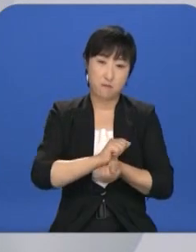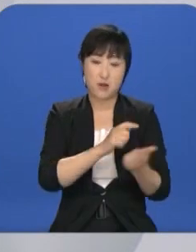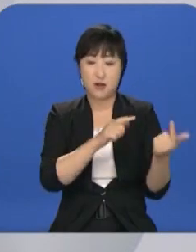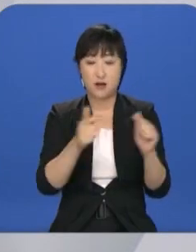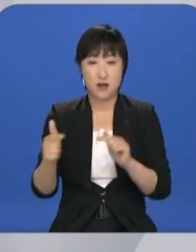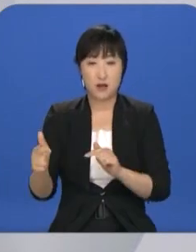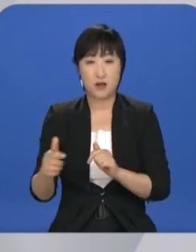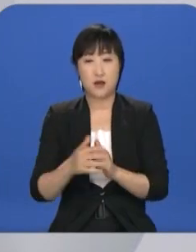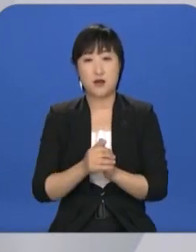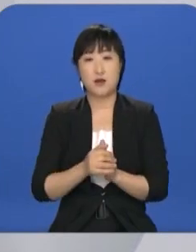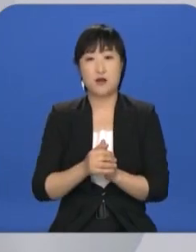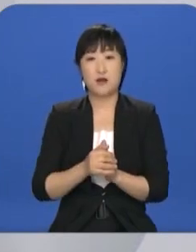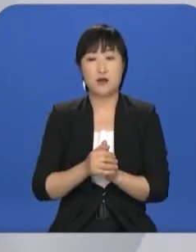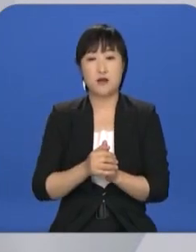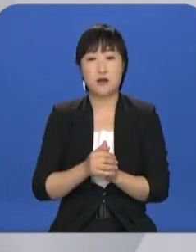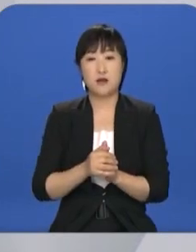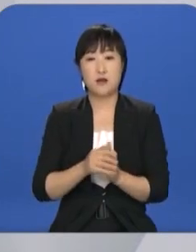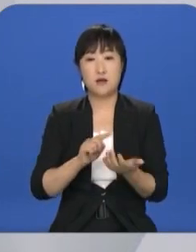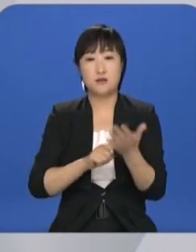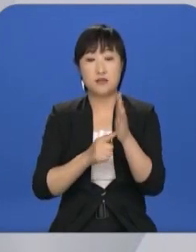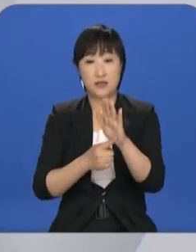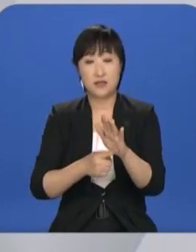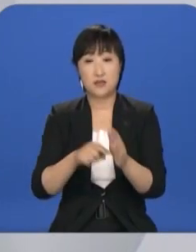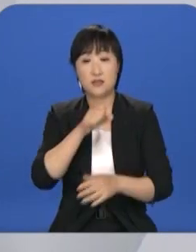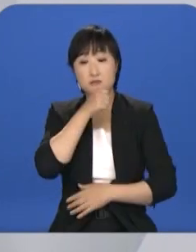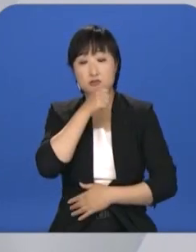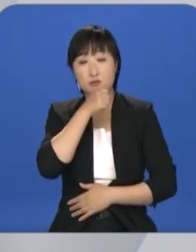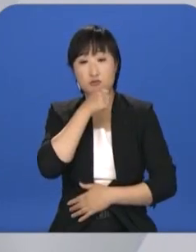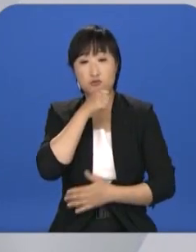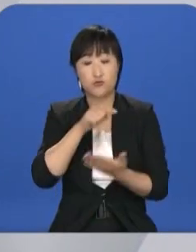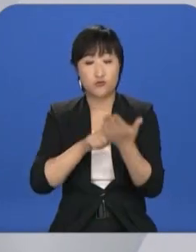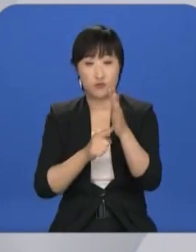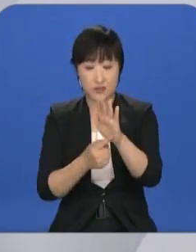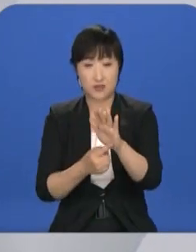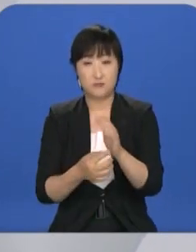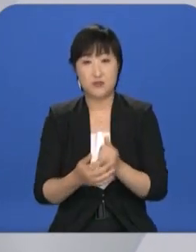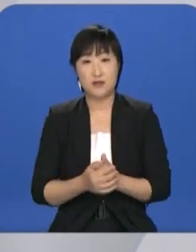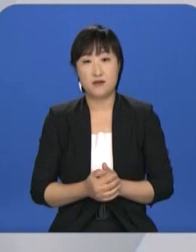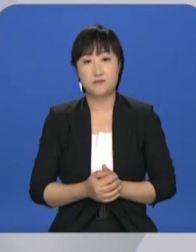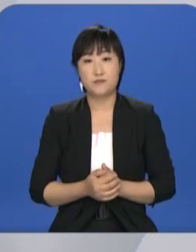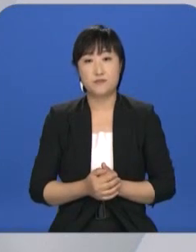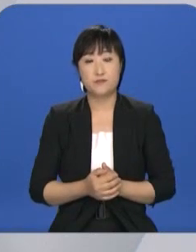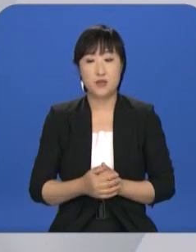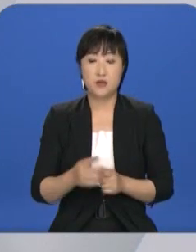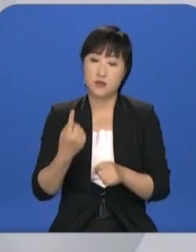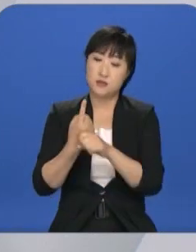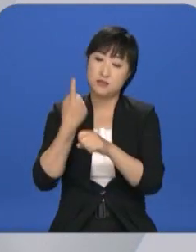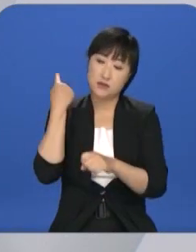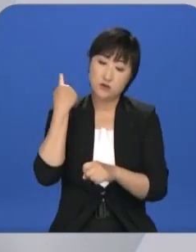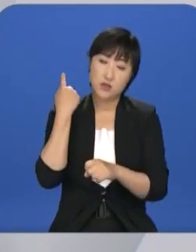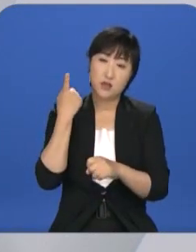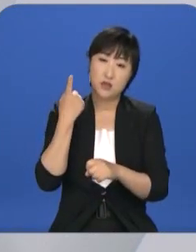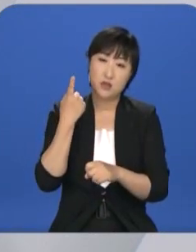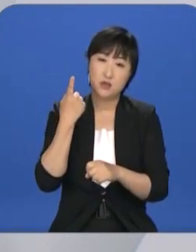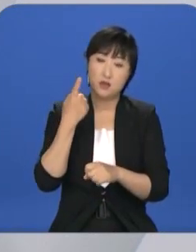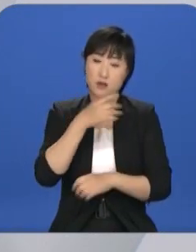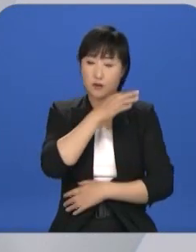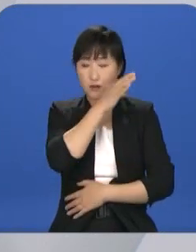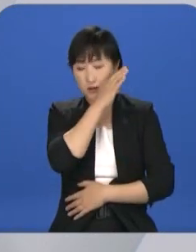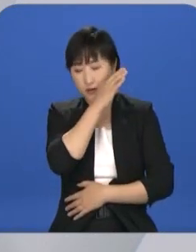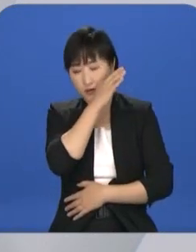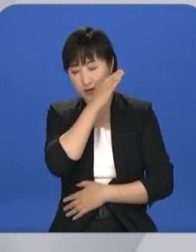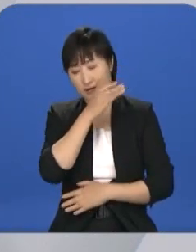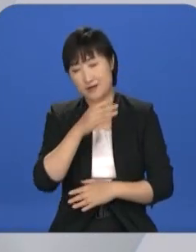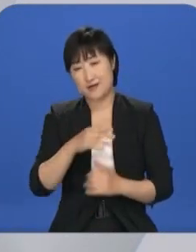등을 각각 계량화해서 나타낸 수치를 의미한다고 그럽니다. 지난해 저 부끄럽게도 우리